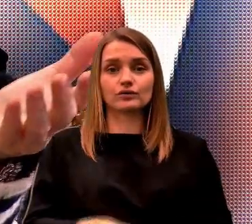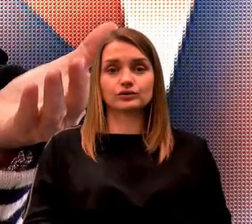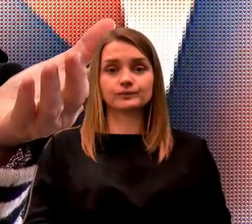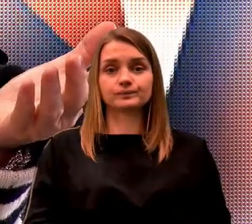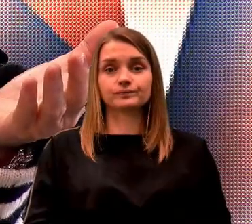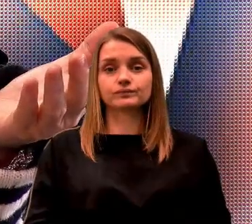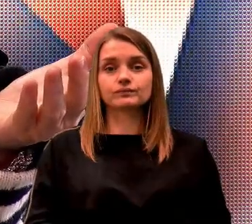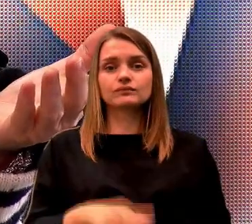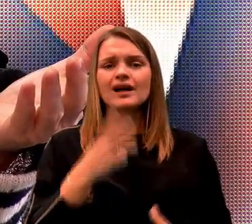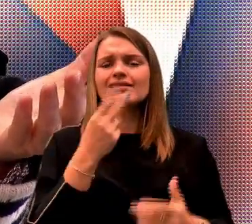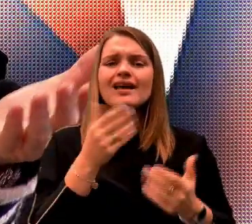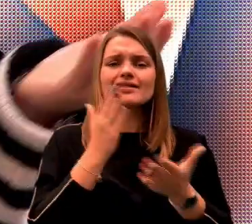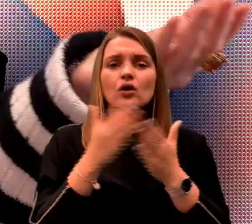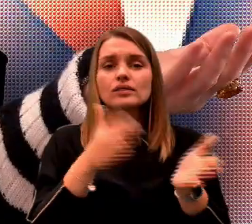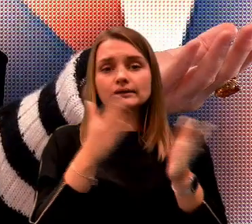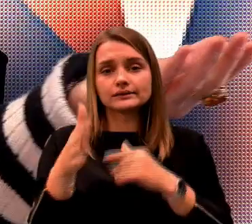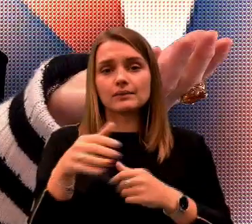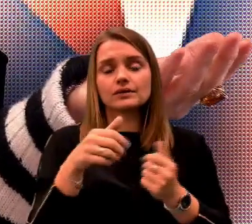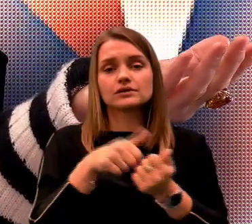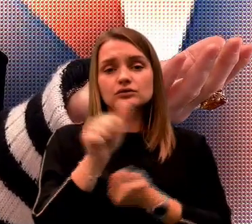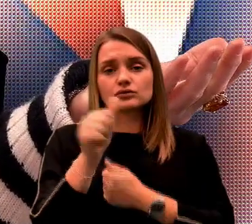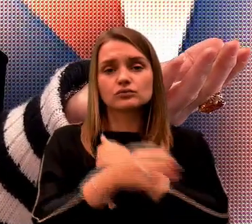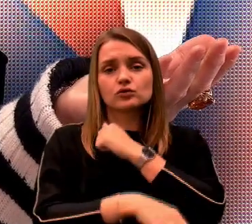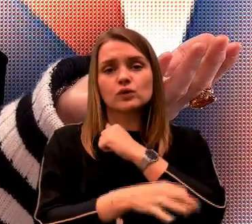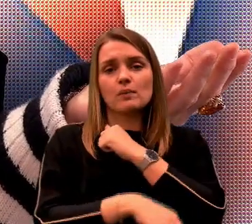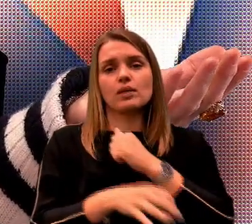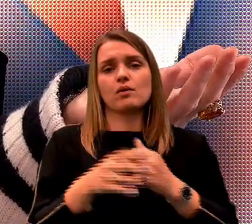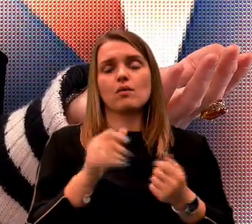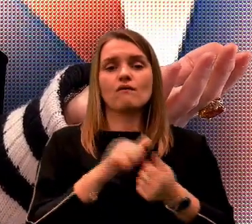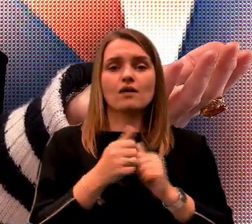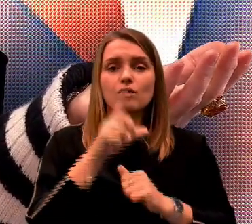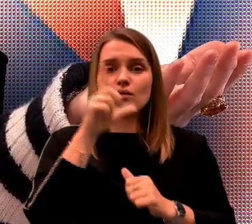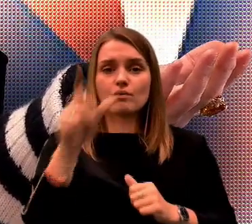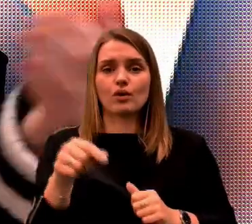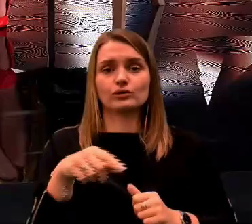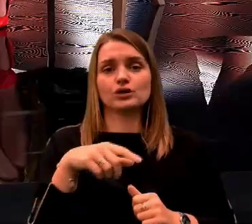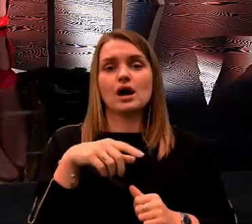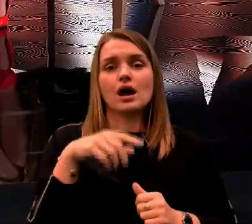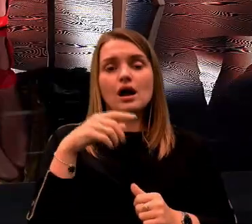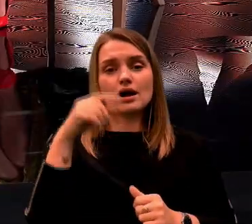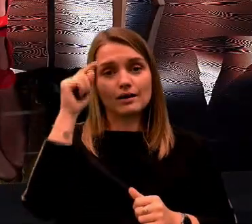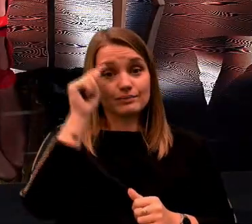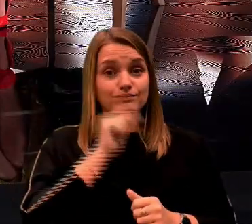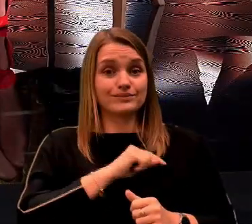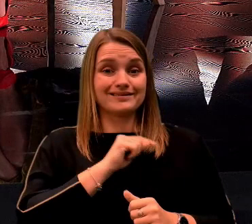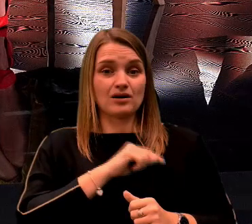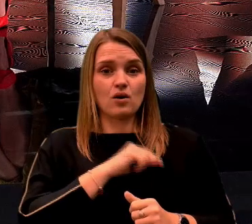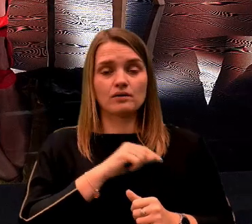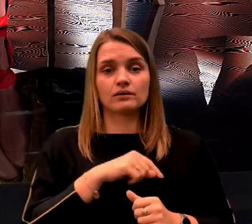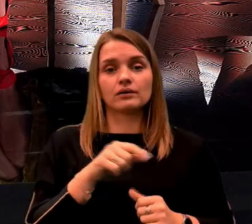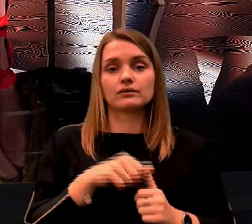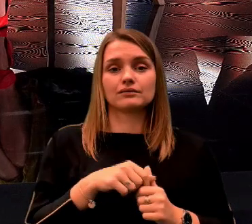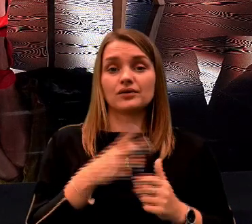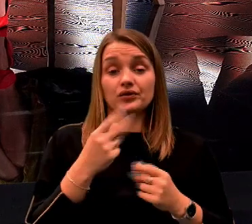kolejne studia podyplomowe skończyć, ale na przykład pójść na psychoterapię, to mi się zdarzyło. Ale to nie ja